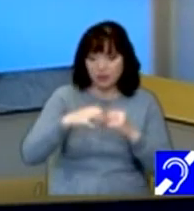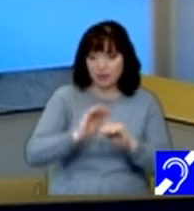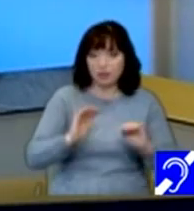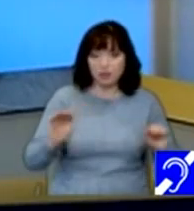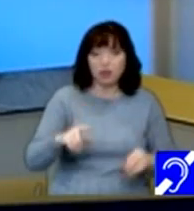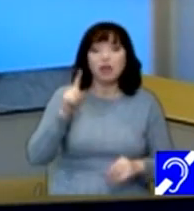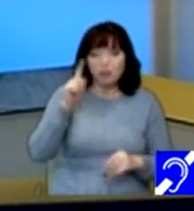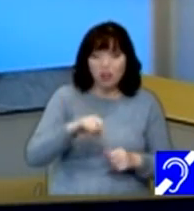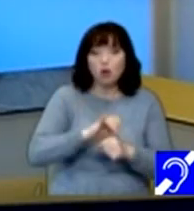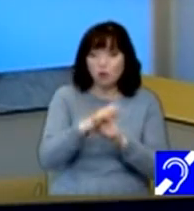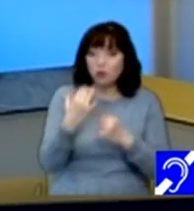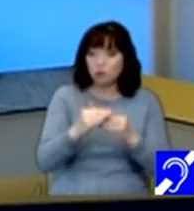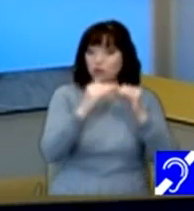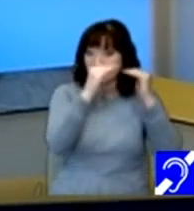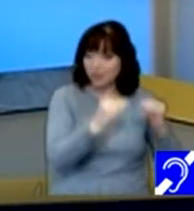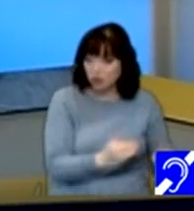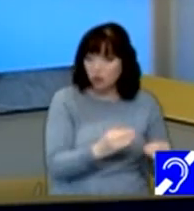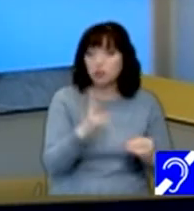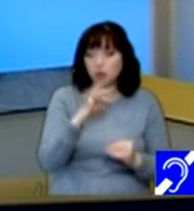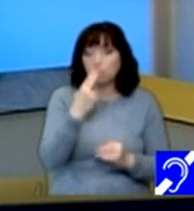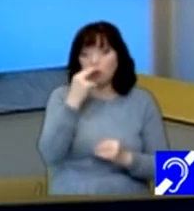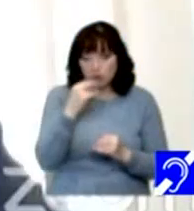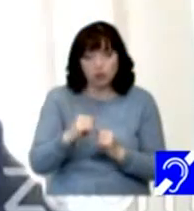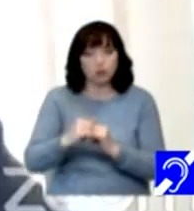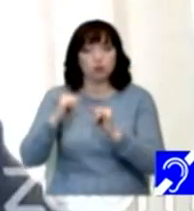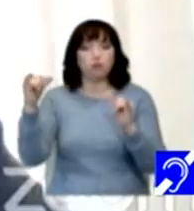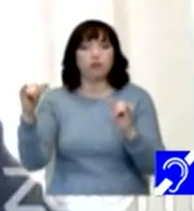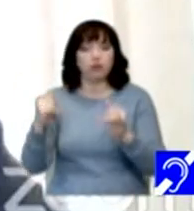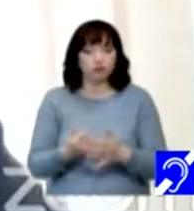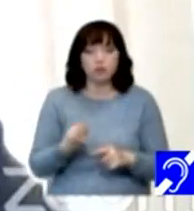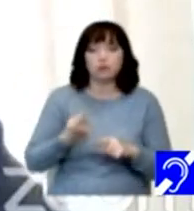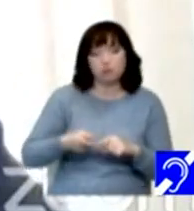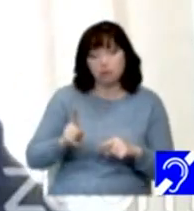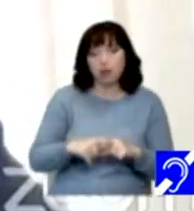dacă numărul infectărilor cu COVID este în scădere.